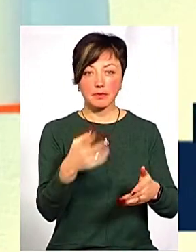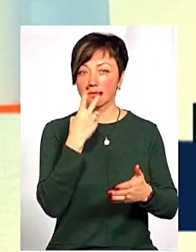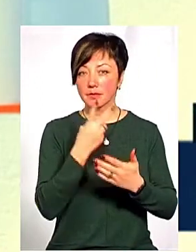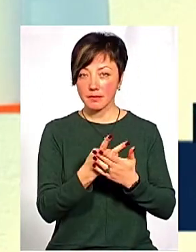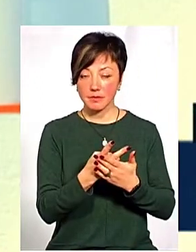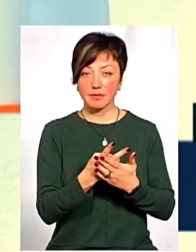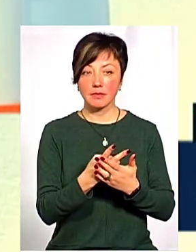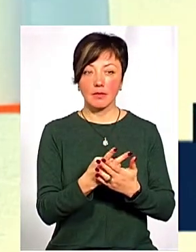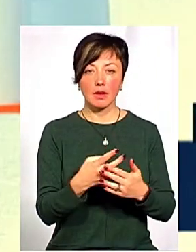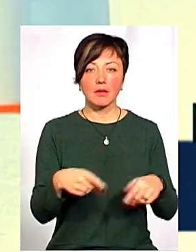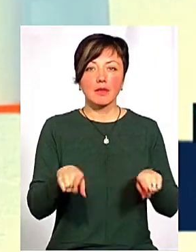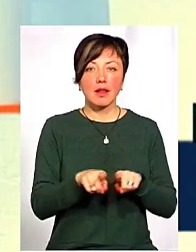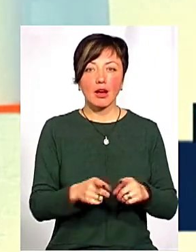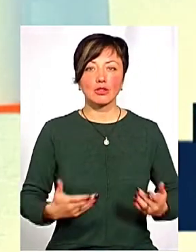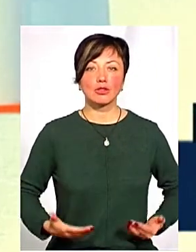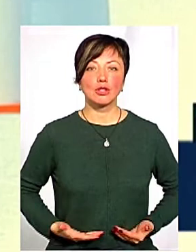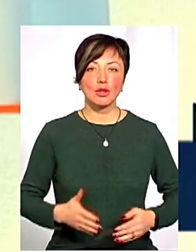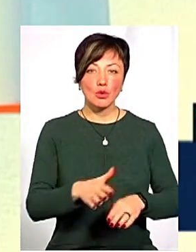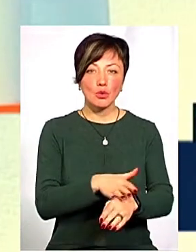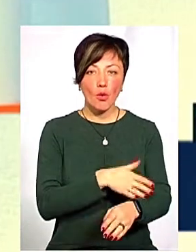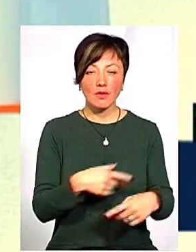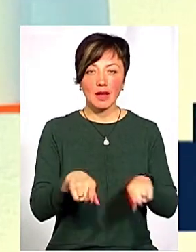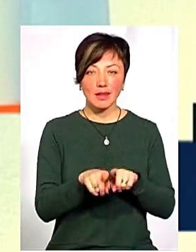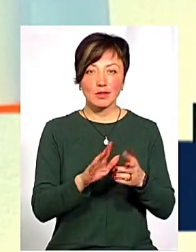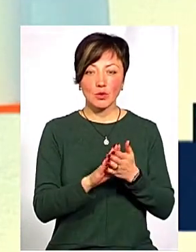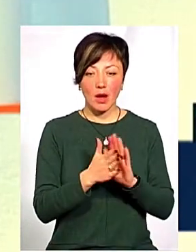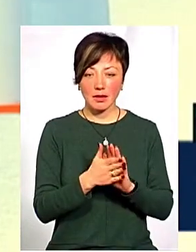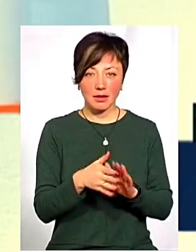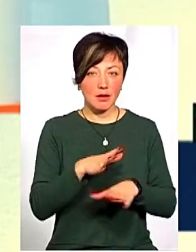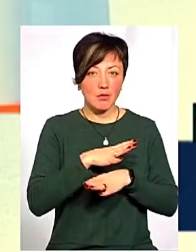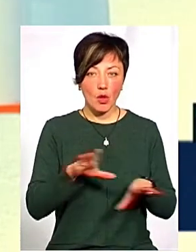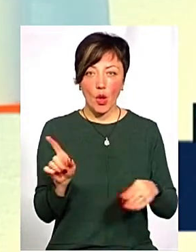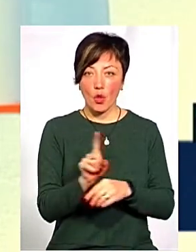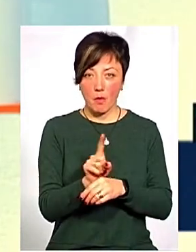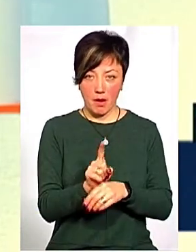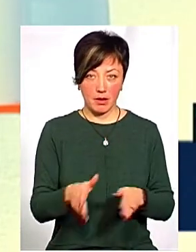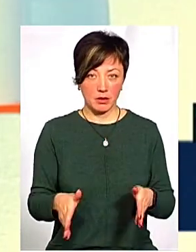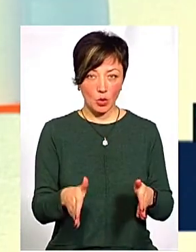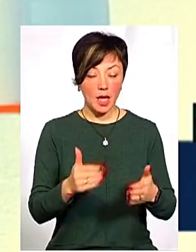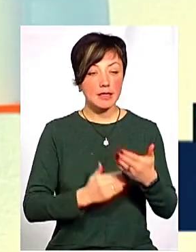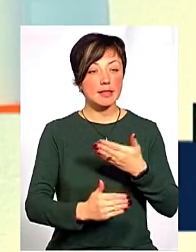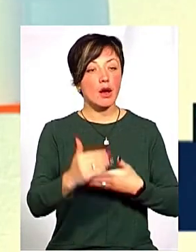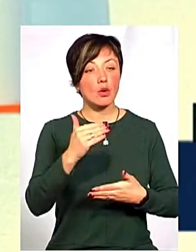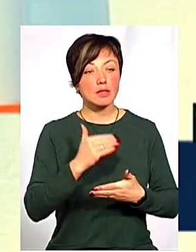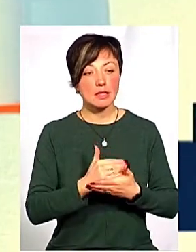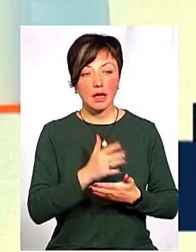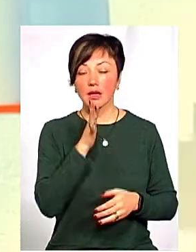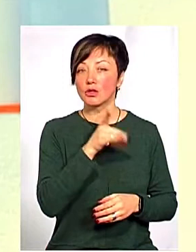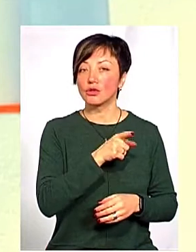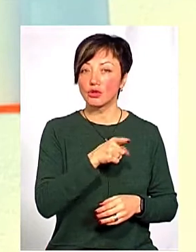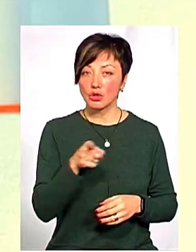ми жили так довго, що у нас в такій ситуації, що у нас не було нормальних доріг. За останній